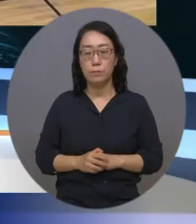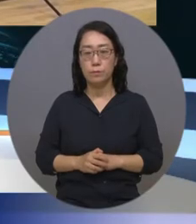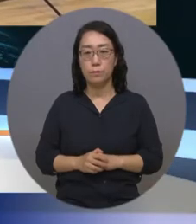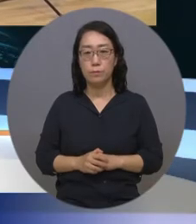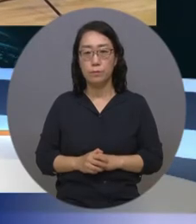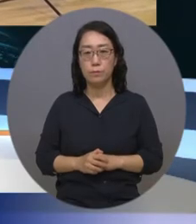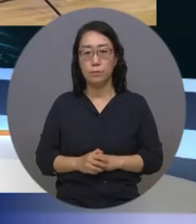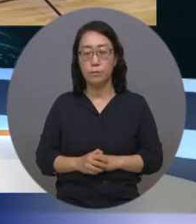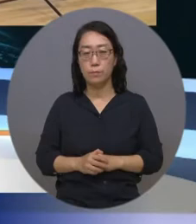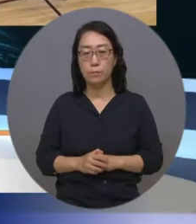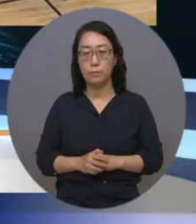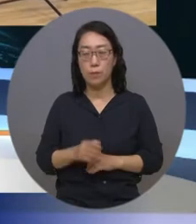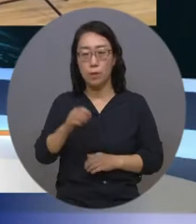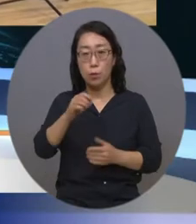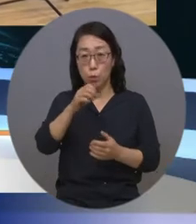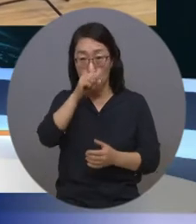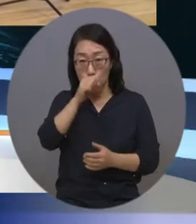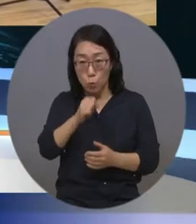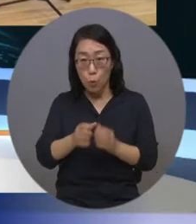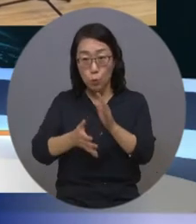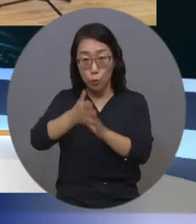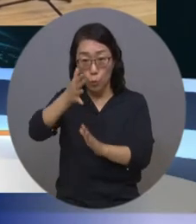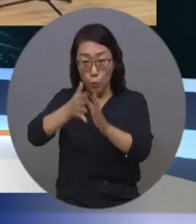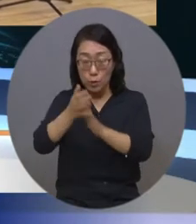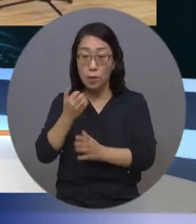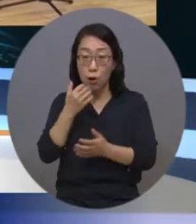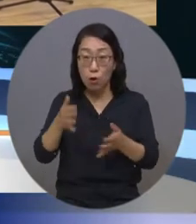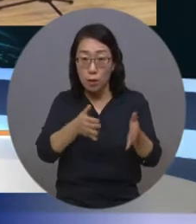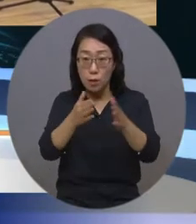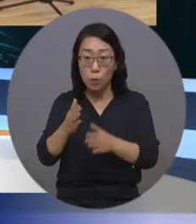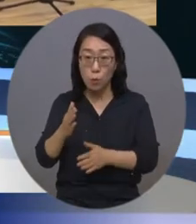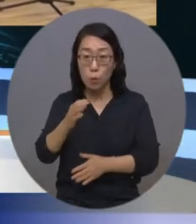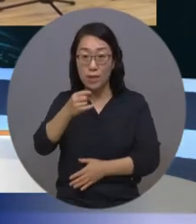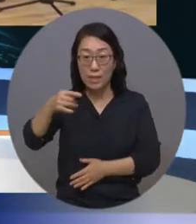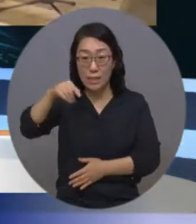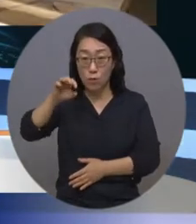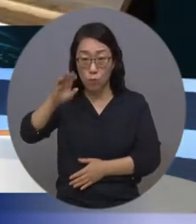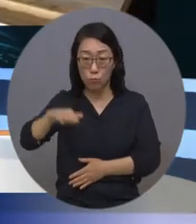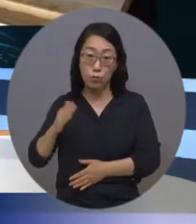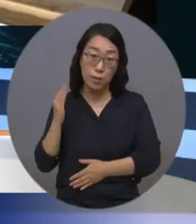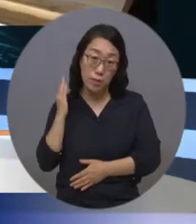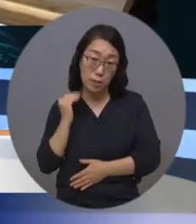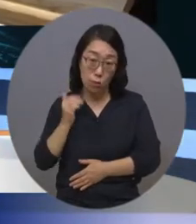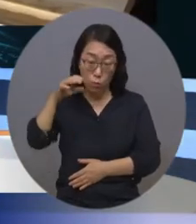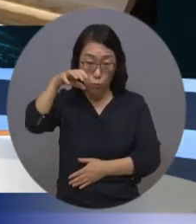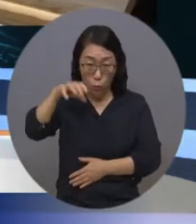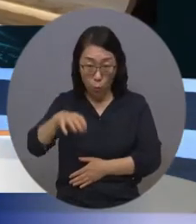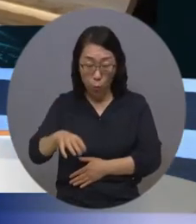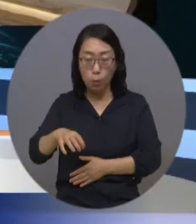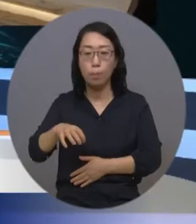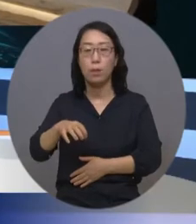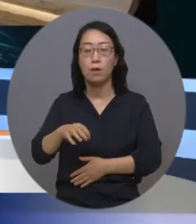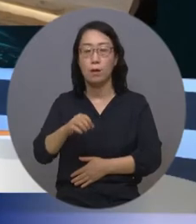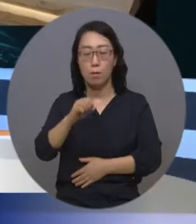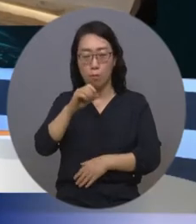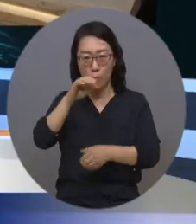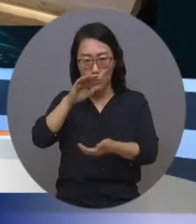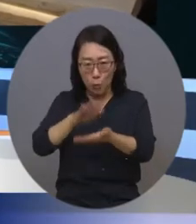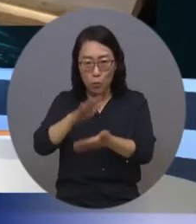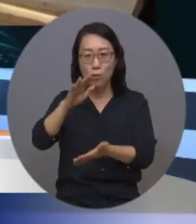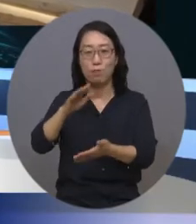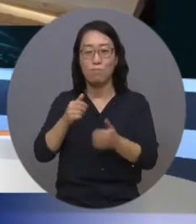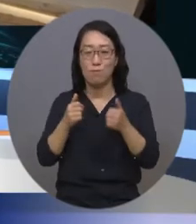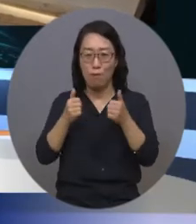우수 평생학습도시로 재선정된 경기도 의정부시에서는 꿈을 향한 열기가 뜨겁습니다. 도전의